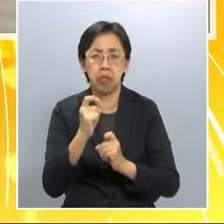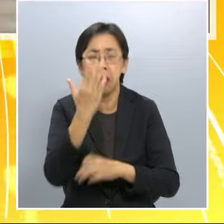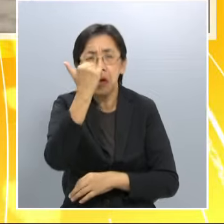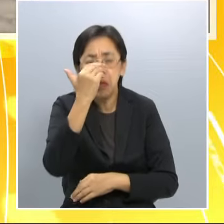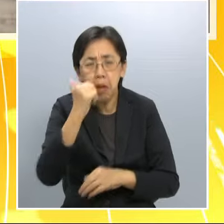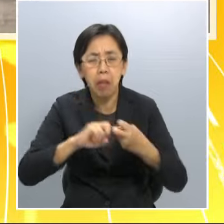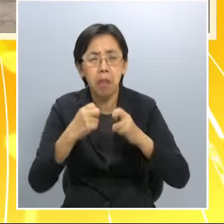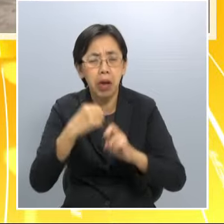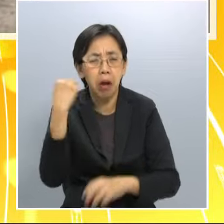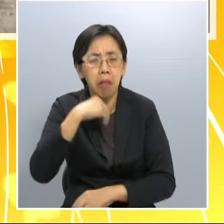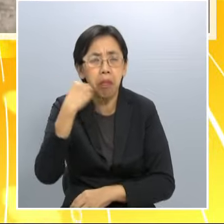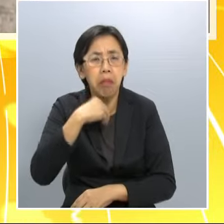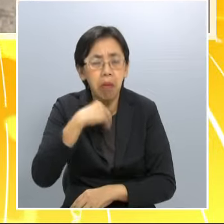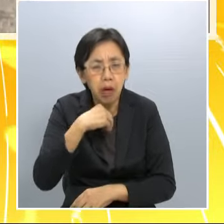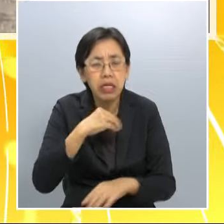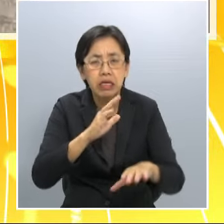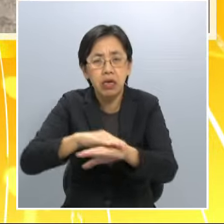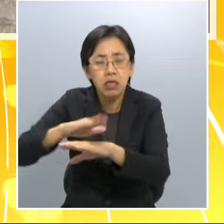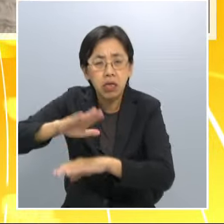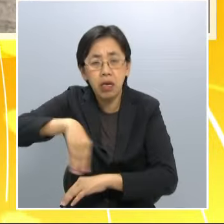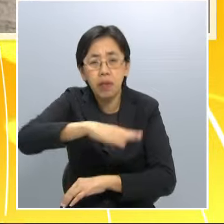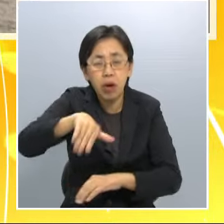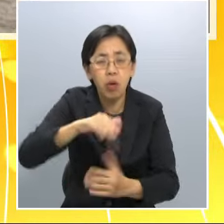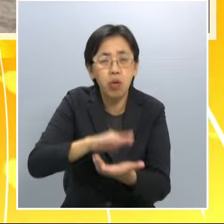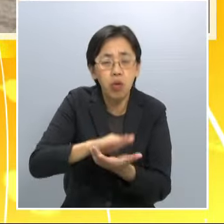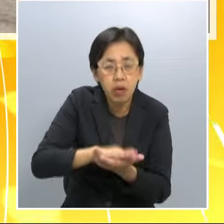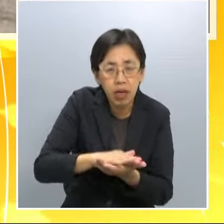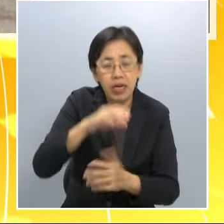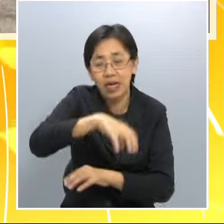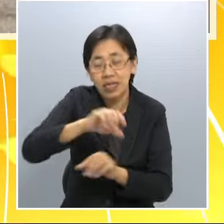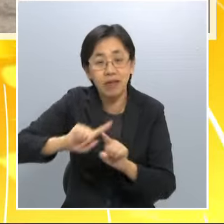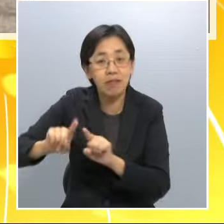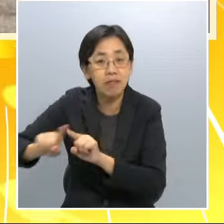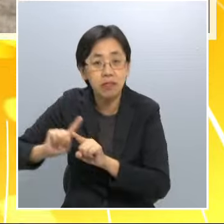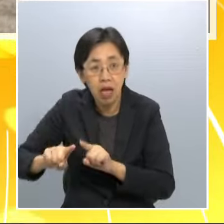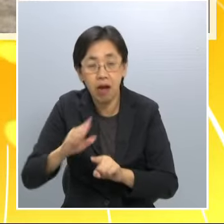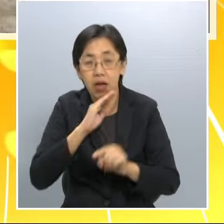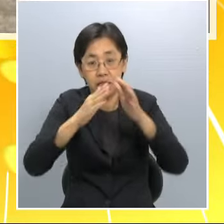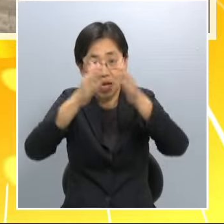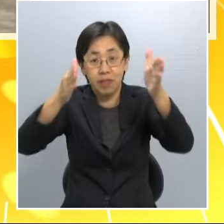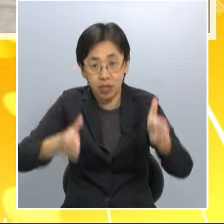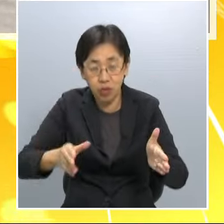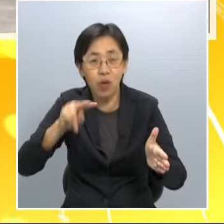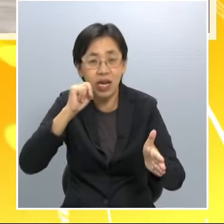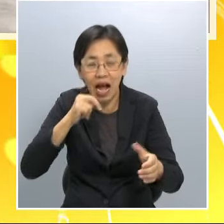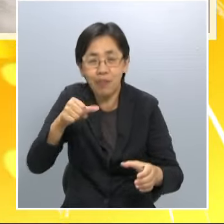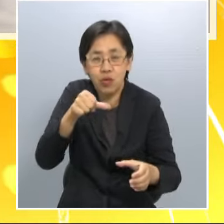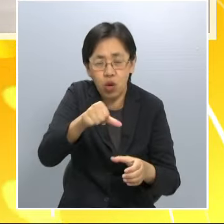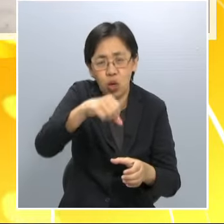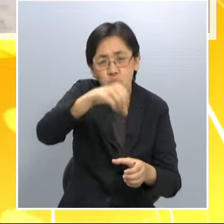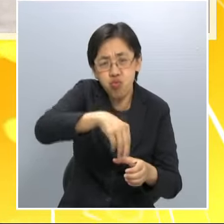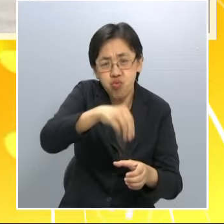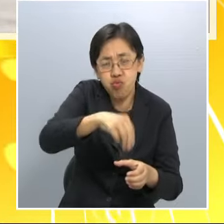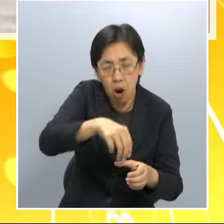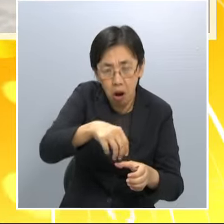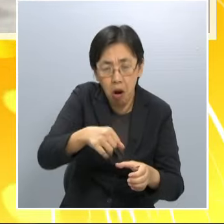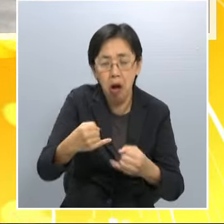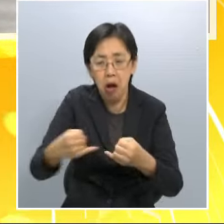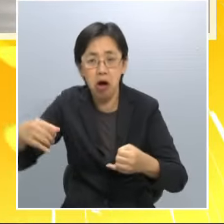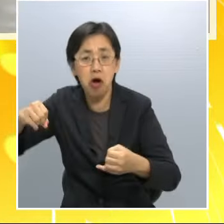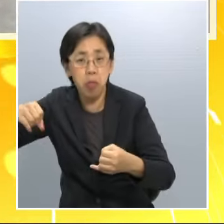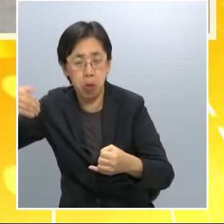ายครั้งจำเป็นที่ทุกโรงเรียนหน่วยงานและสถานที่ต่างๆที่มีการติดตั้งตู้น้ำดื่มซึ่งมีการเดินกระแสไฟฟ้าด้วยจ